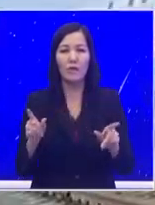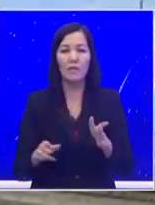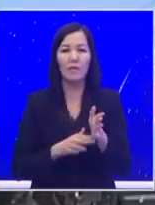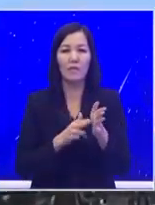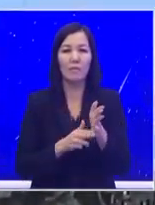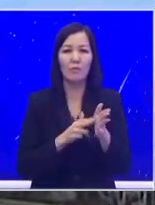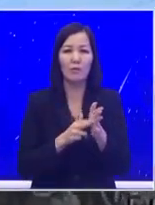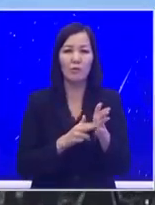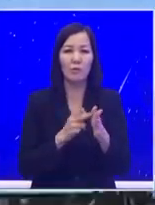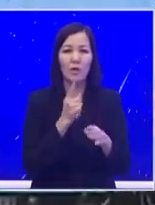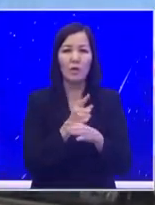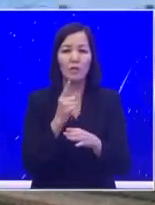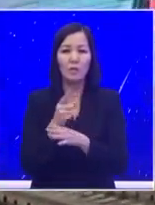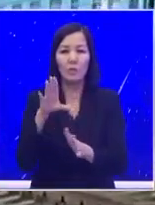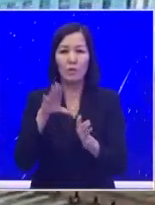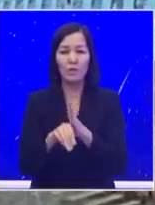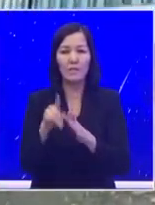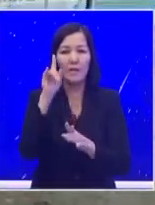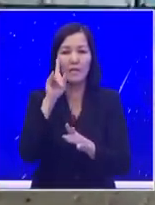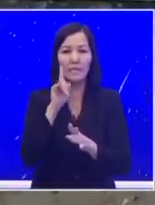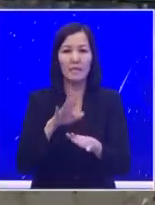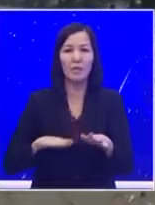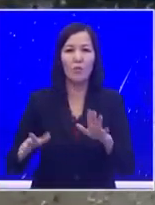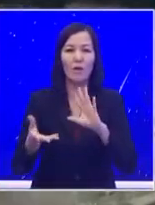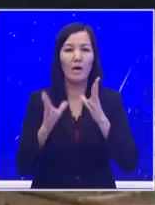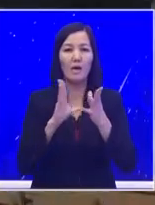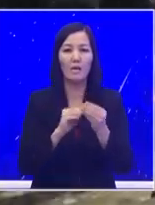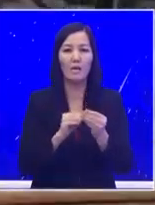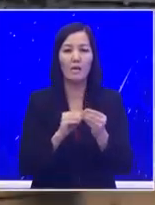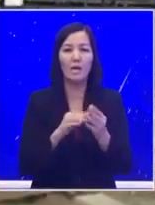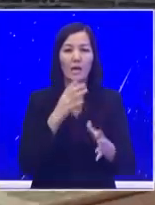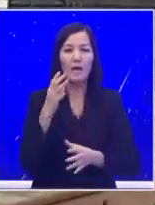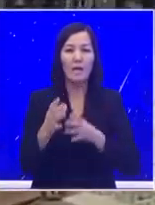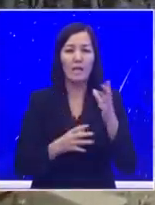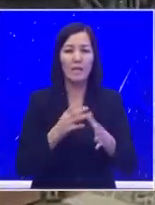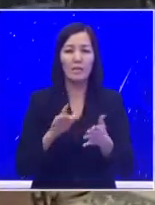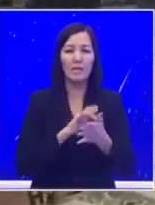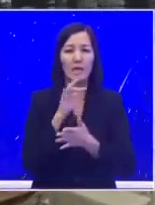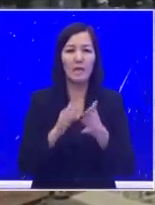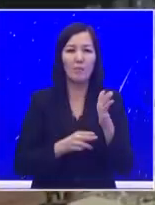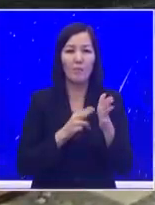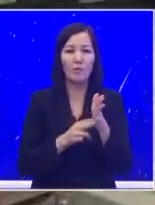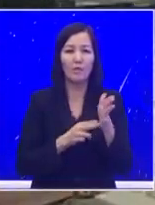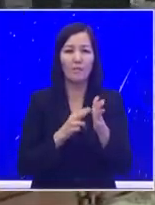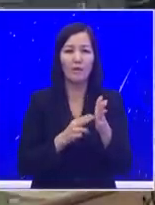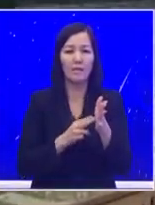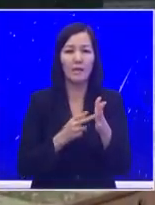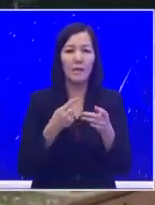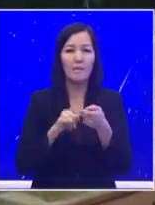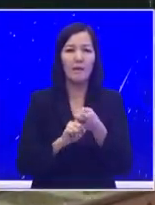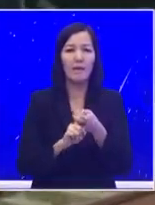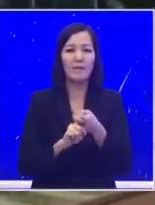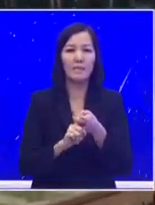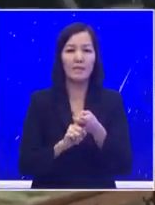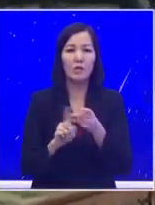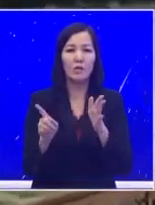жол көлігімен жүруіне шектеу енгізілді. Қазақстан аумағы арқылы транзитпен өтетін халықаралық және қалааралық пойыздар бағытына байланысты